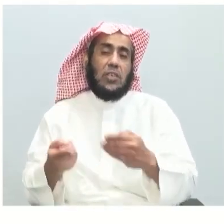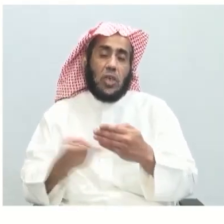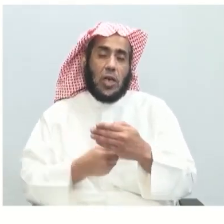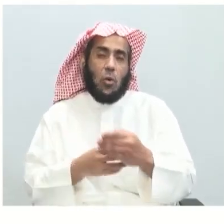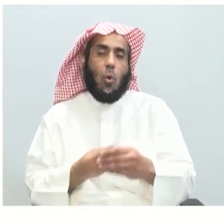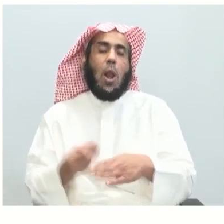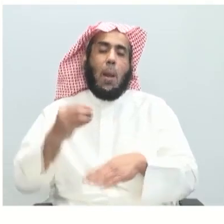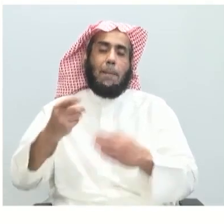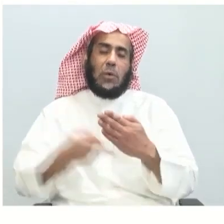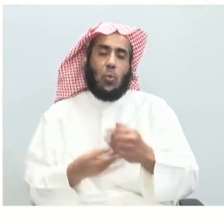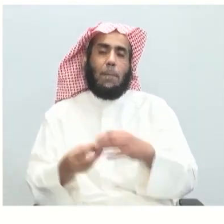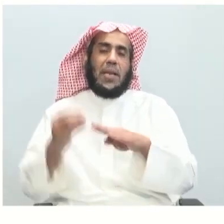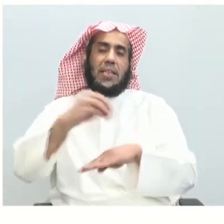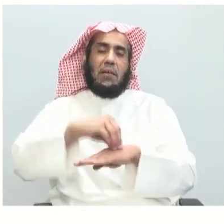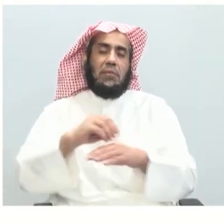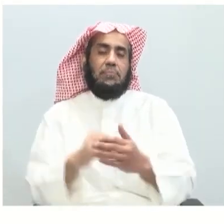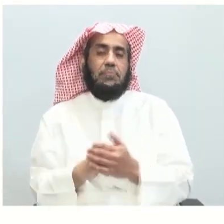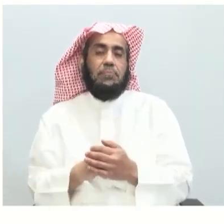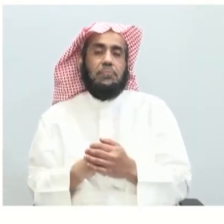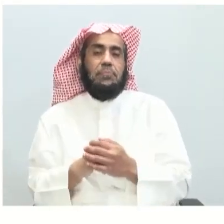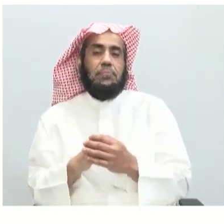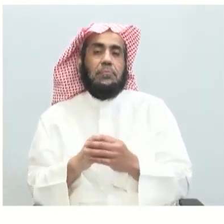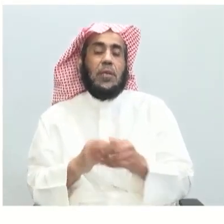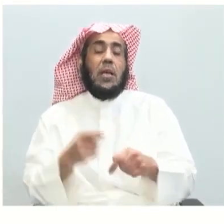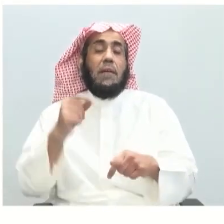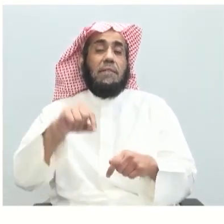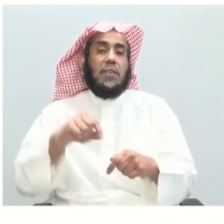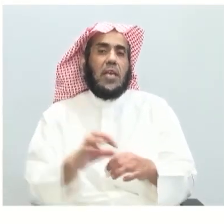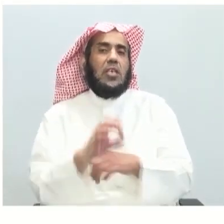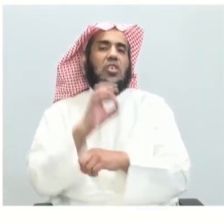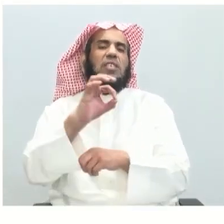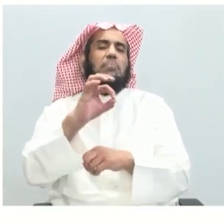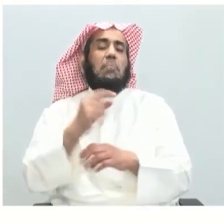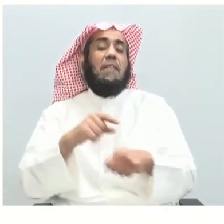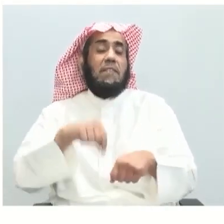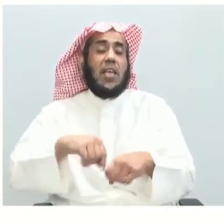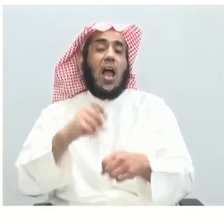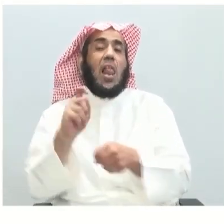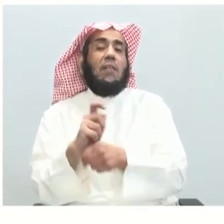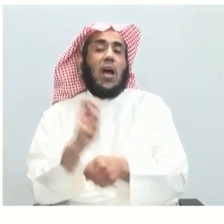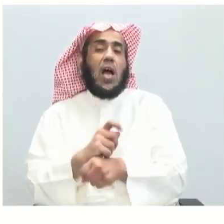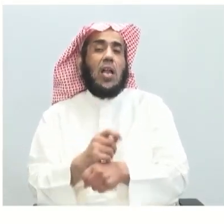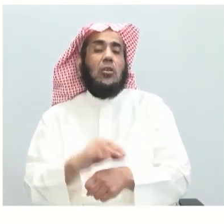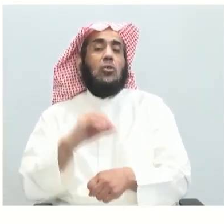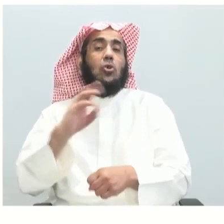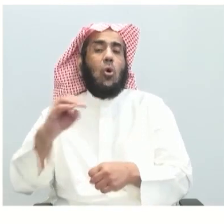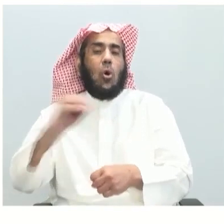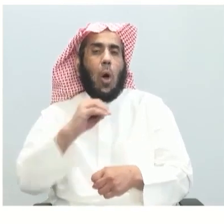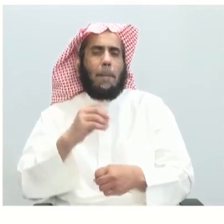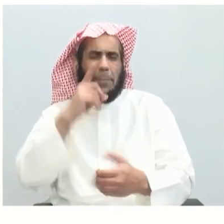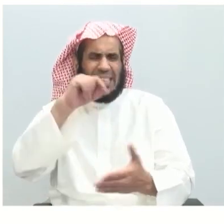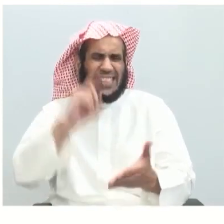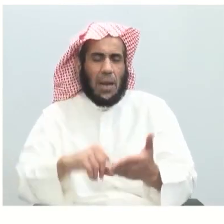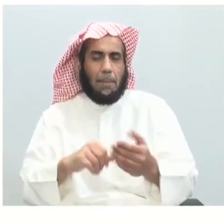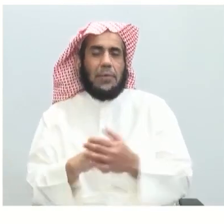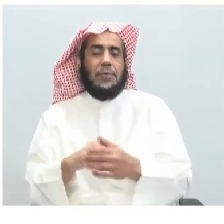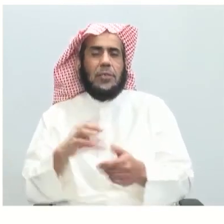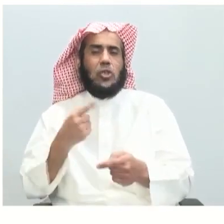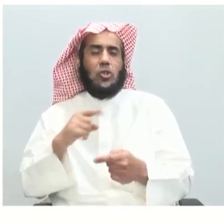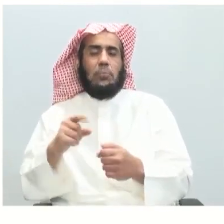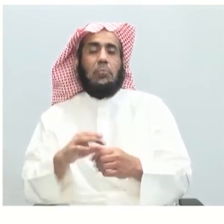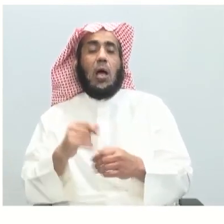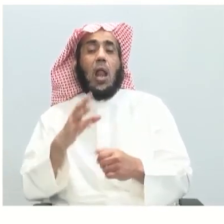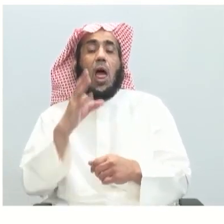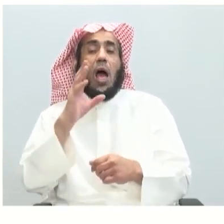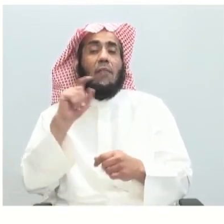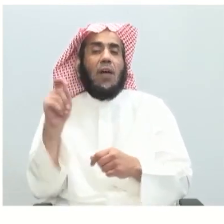والمجرور بالاضافه وفي الجزم في الافعال جواب الطلب طبعا هنا ايضا الافعال لاحظ الجزم